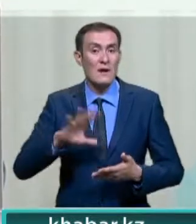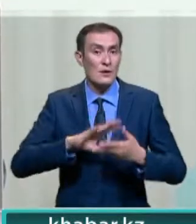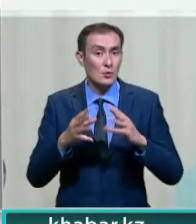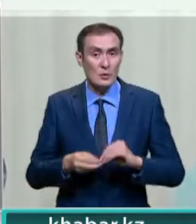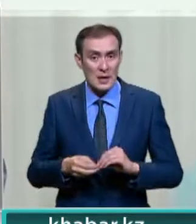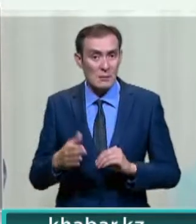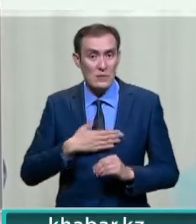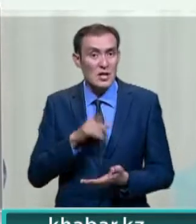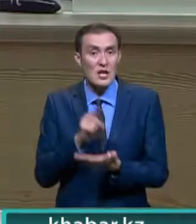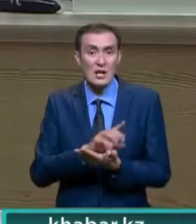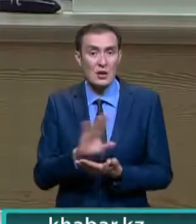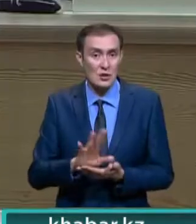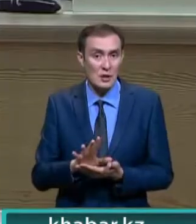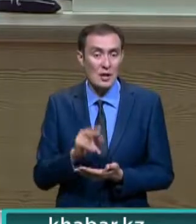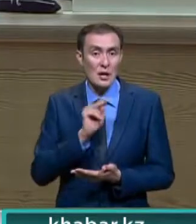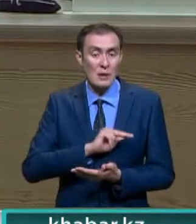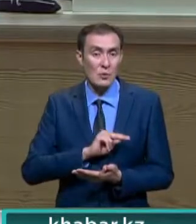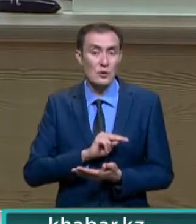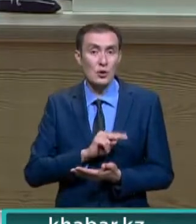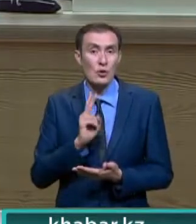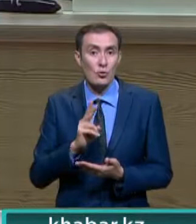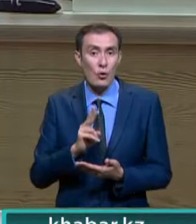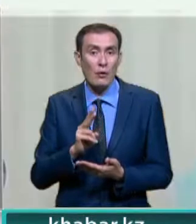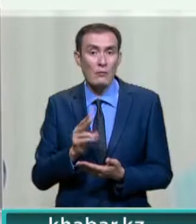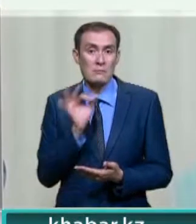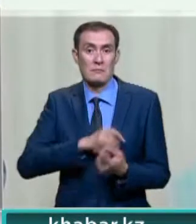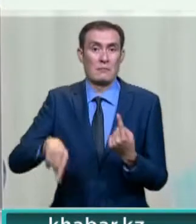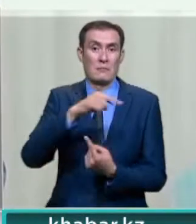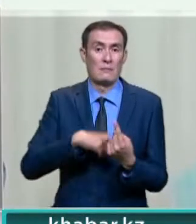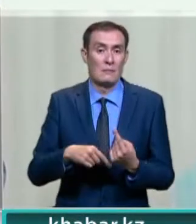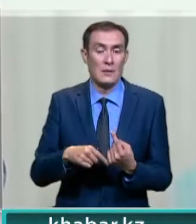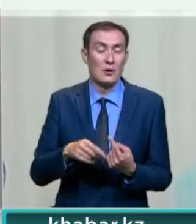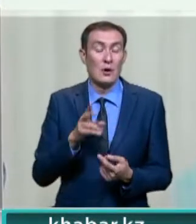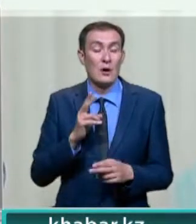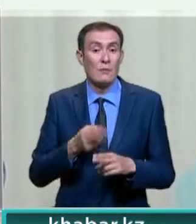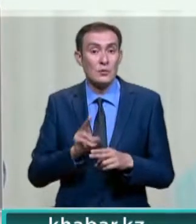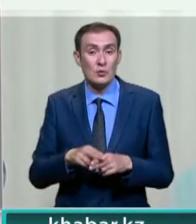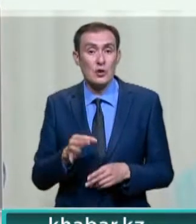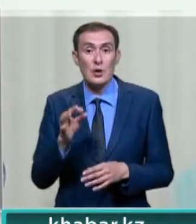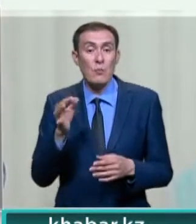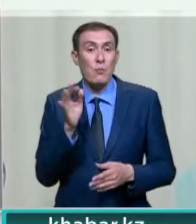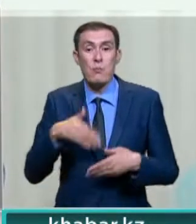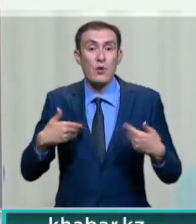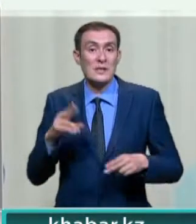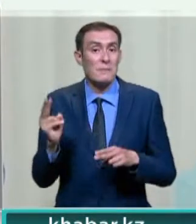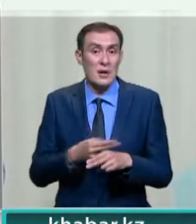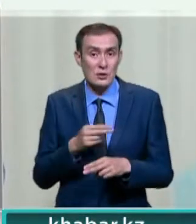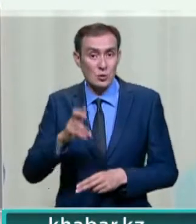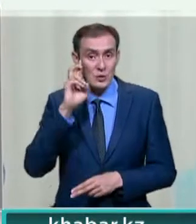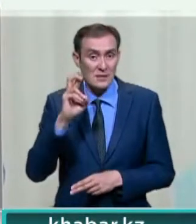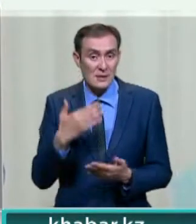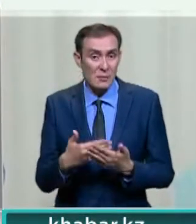уже не должны работать на людей, которые вертятся вокруг всего этого, внося ноль пользы в реализацию государственных